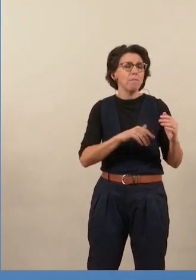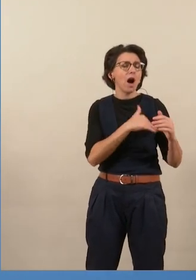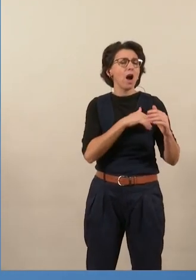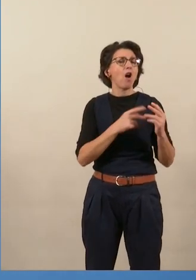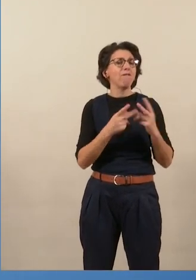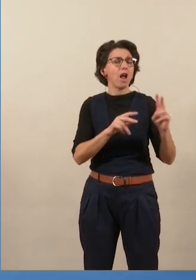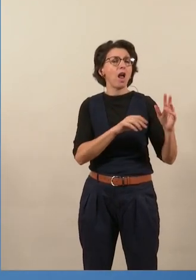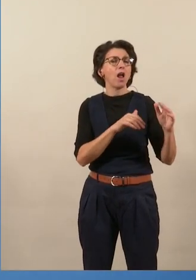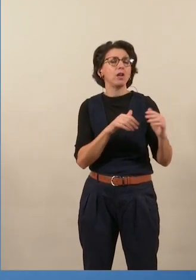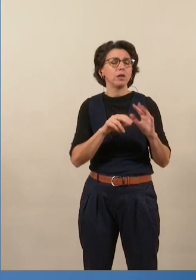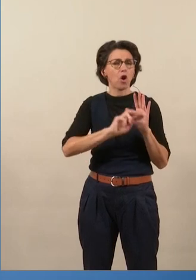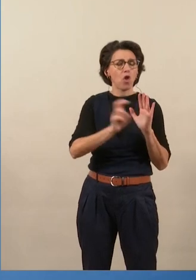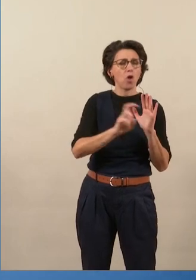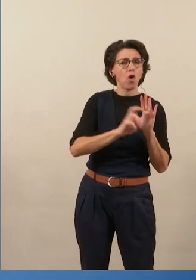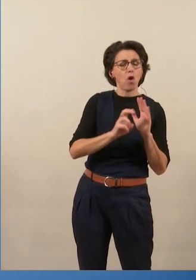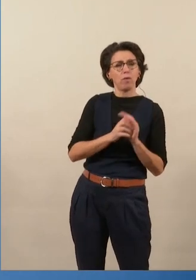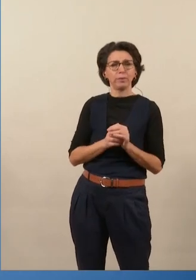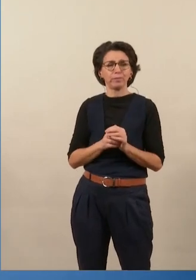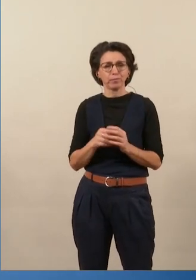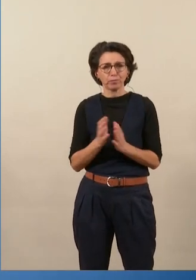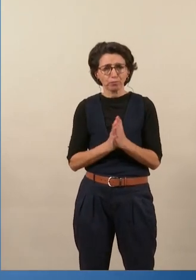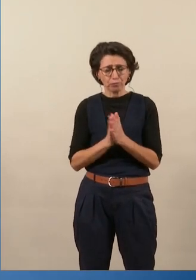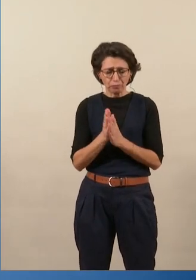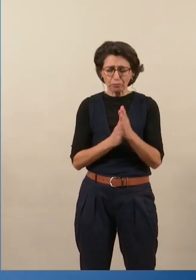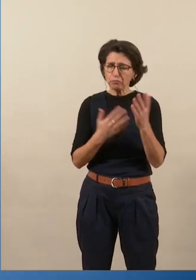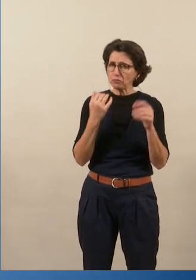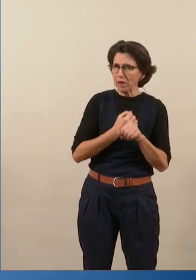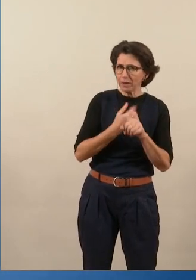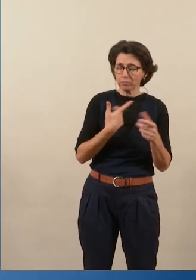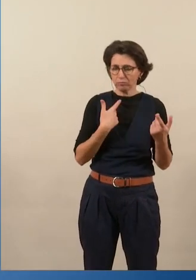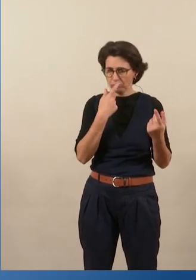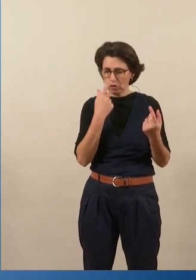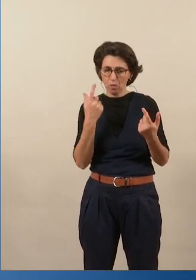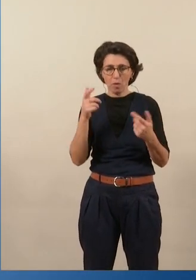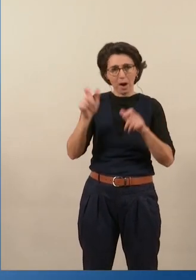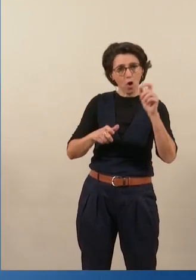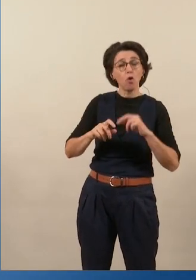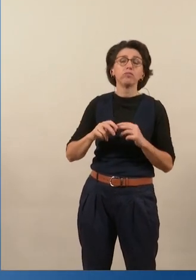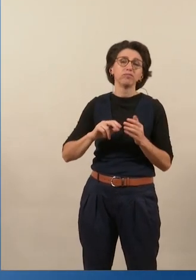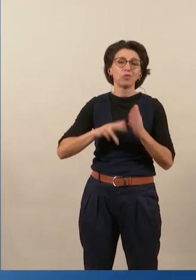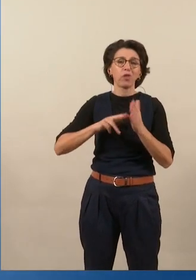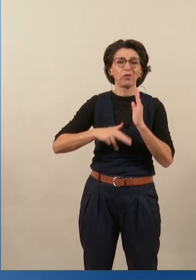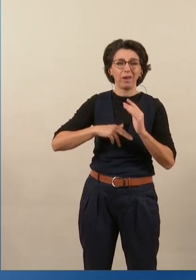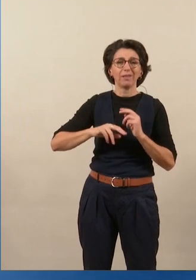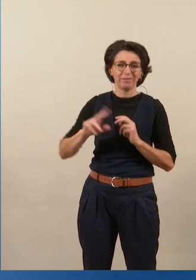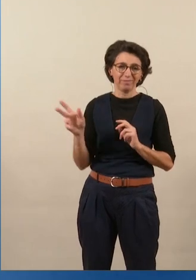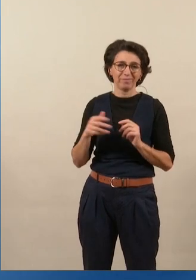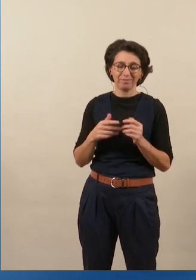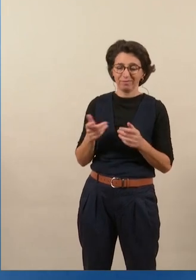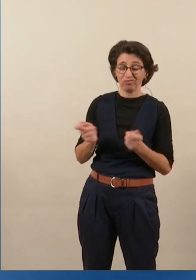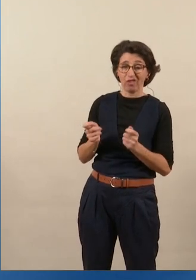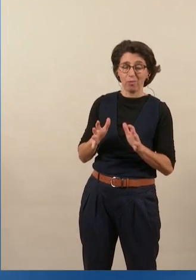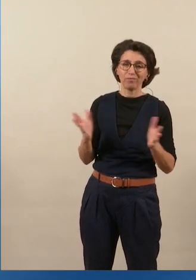décidément un vrai sujet à propos de votre manière de traiter les agents surtout contractuel d'ailleurs pourtant les